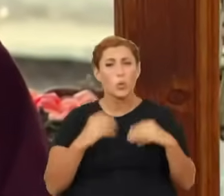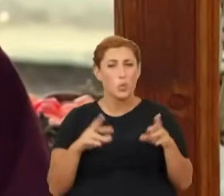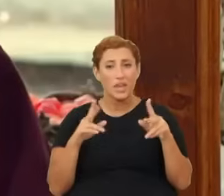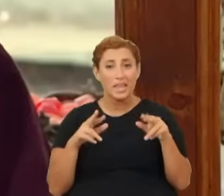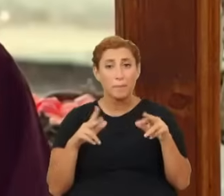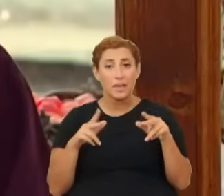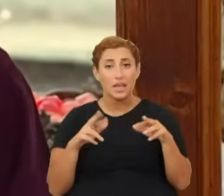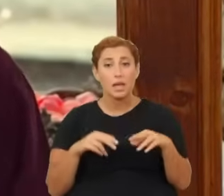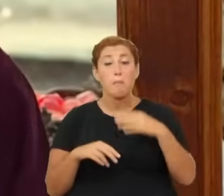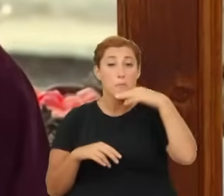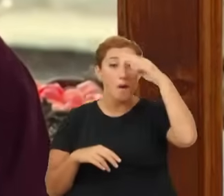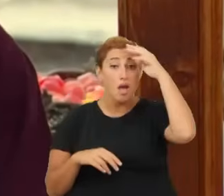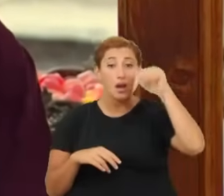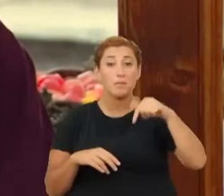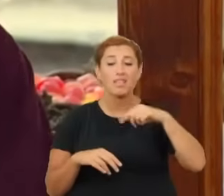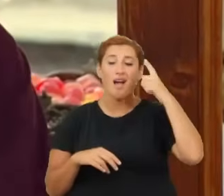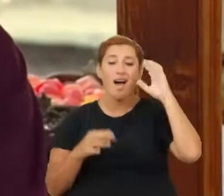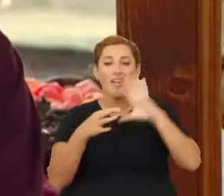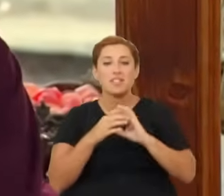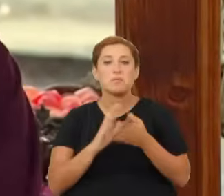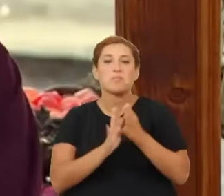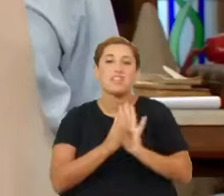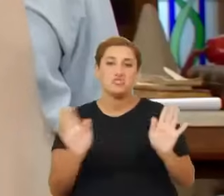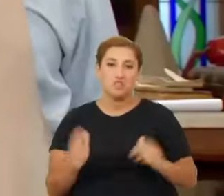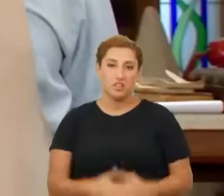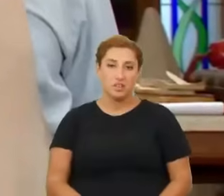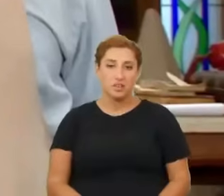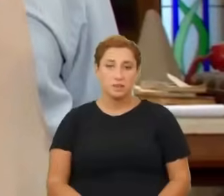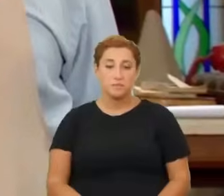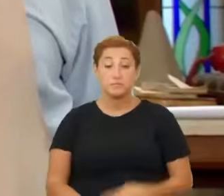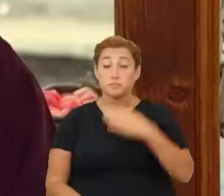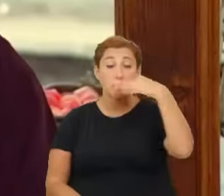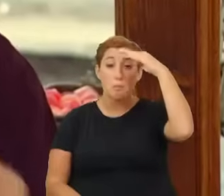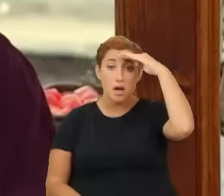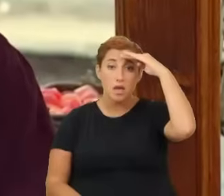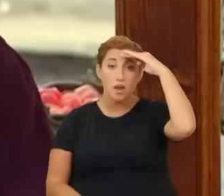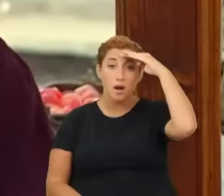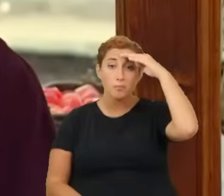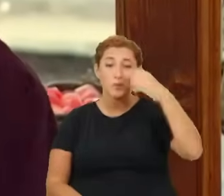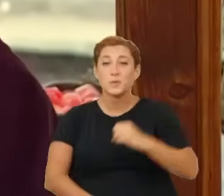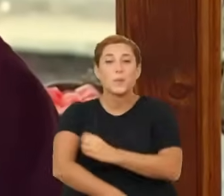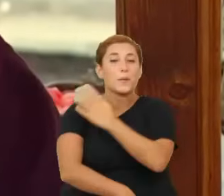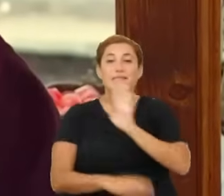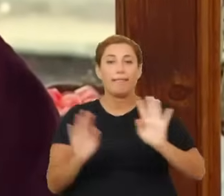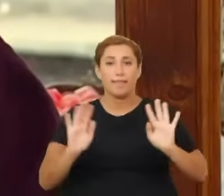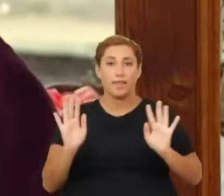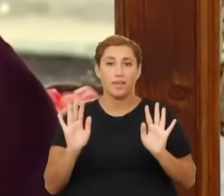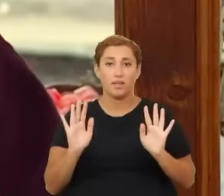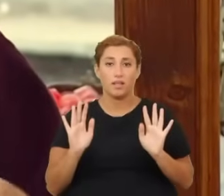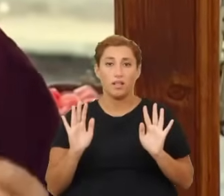gibi bayramın da anlamı tükenecek. Bayram duygusuyla değil,